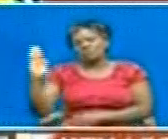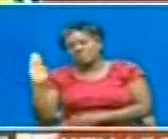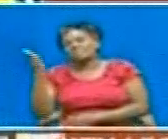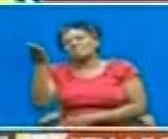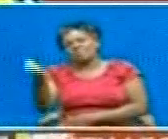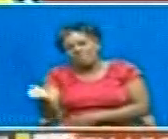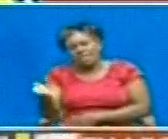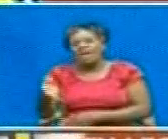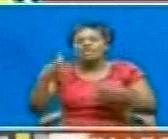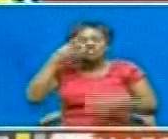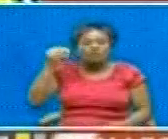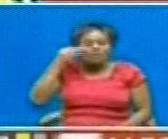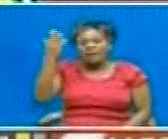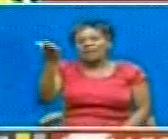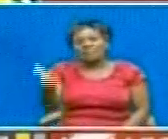na timu ya